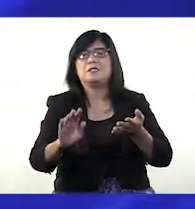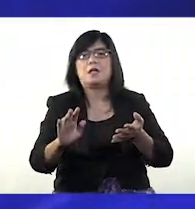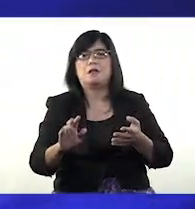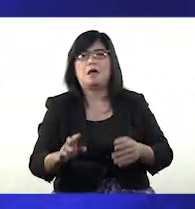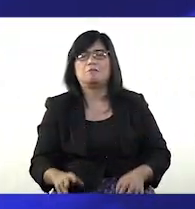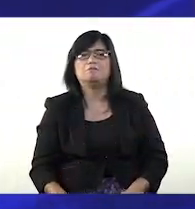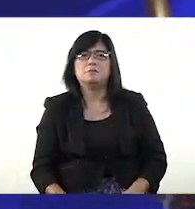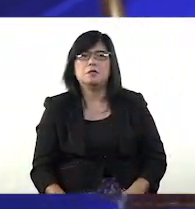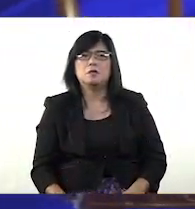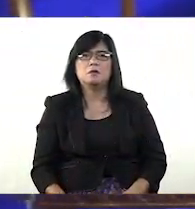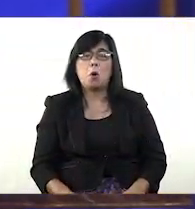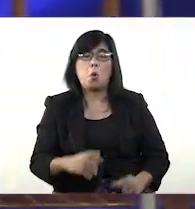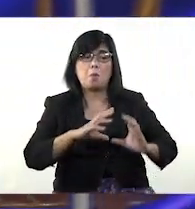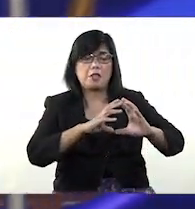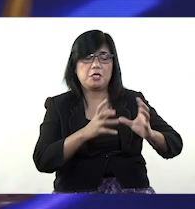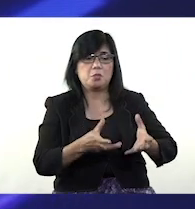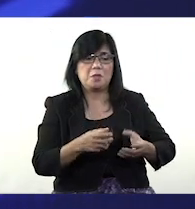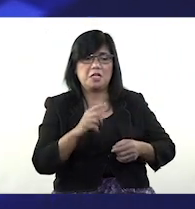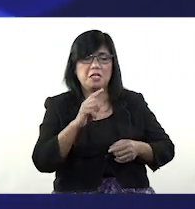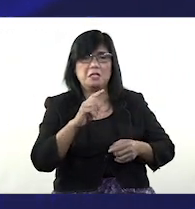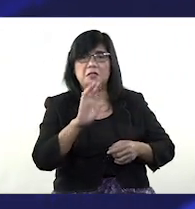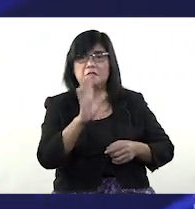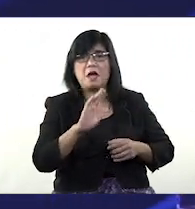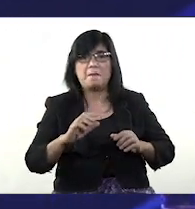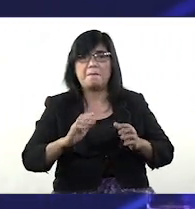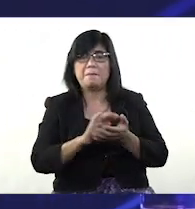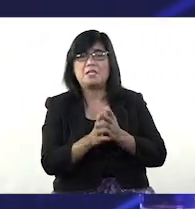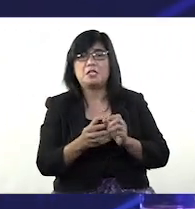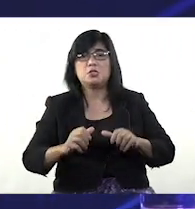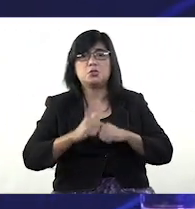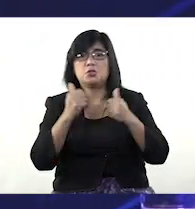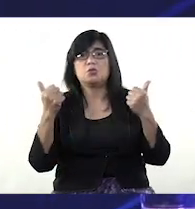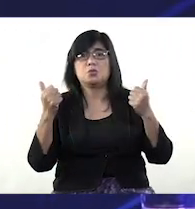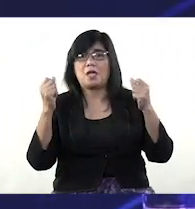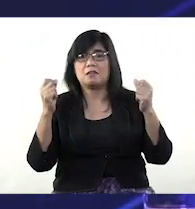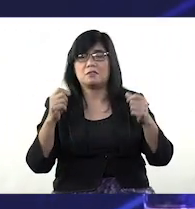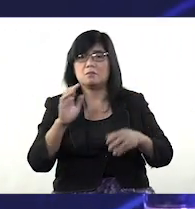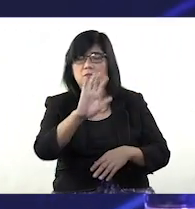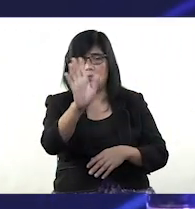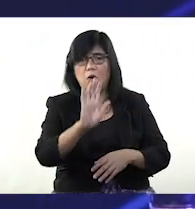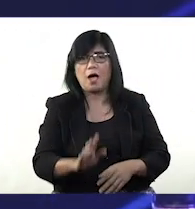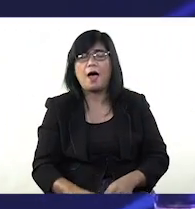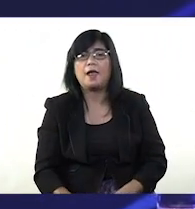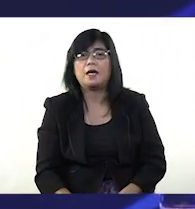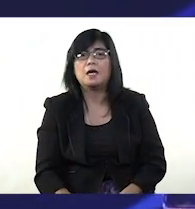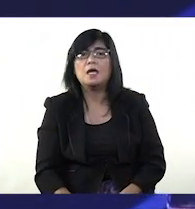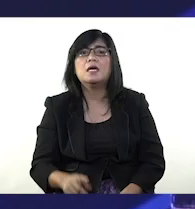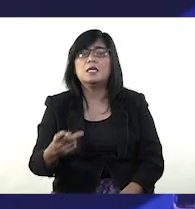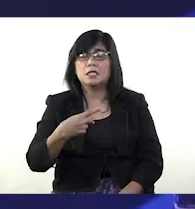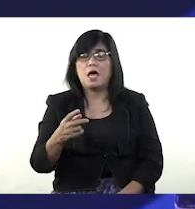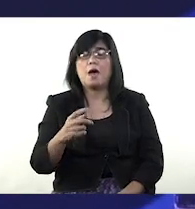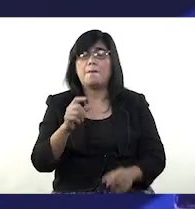pemimpin kita enggak harus jadi orang sukses lu segera ke Islam Tuhan kalau kita jadi pemimpin jadi orang sukses kita jadi orang